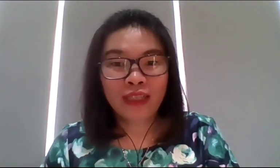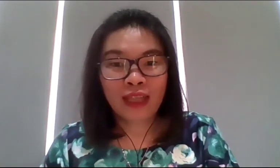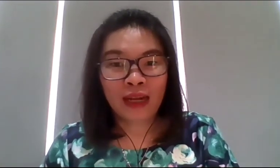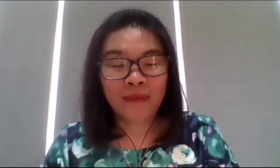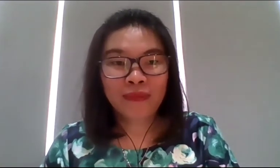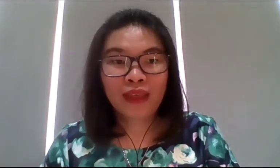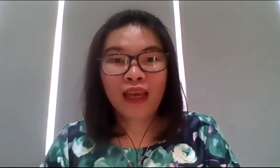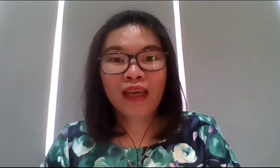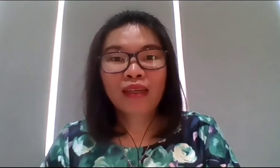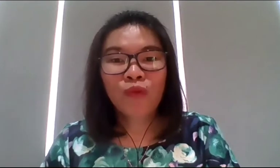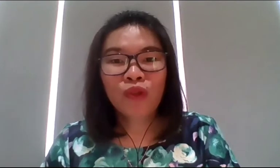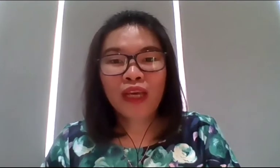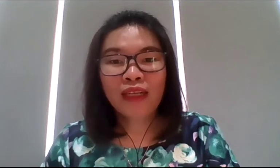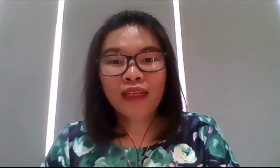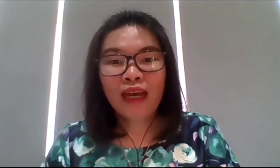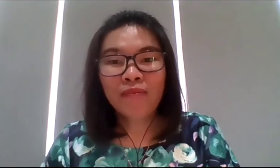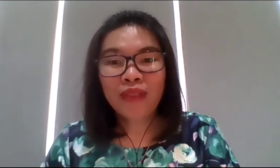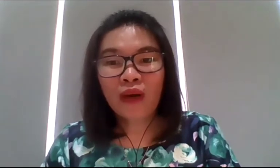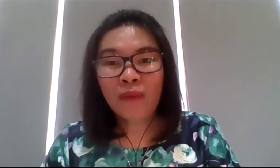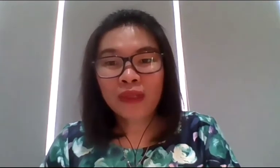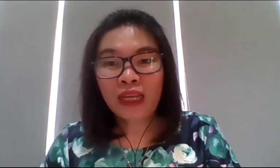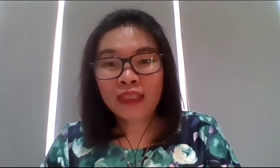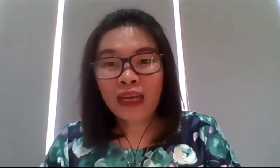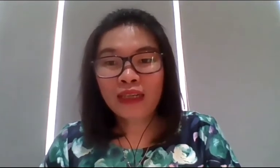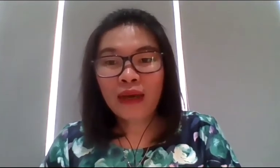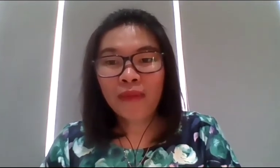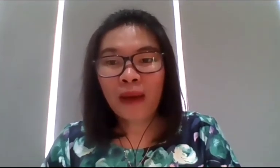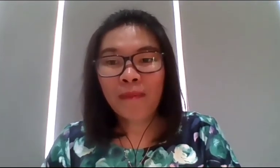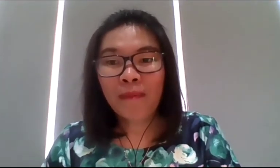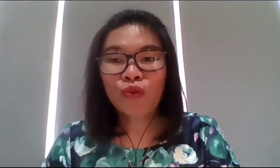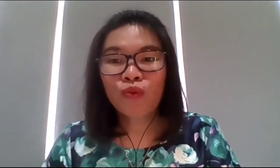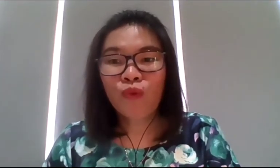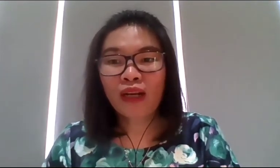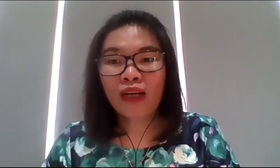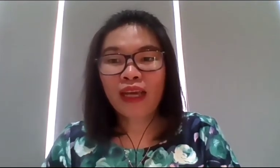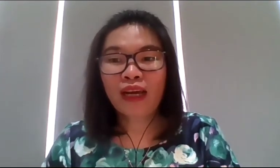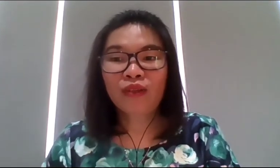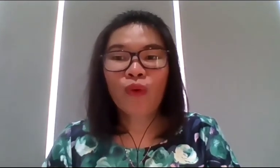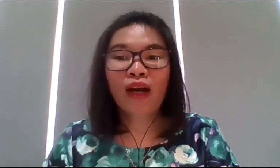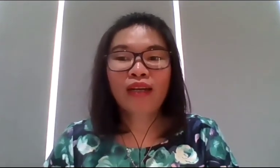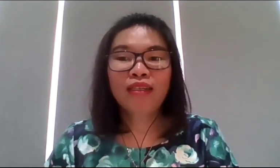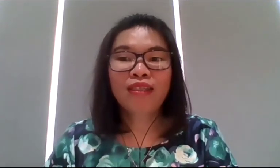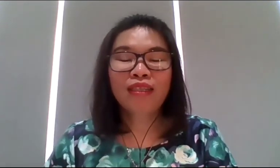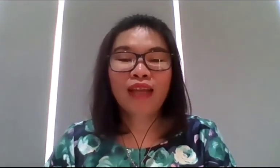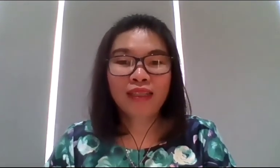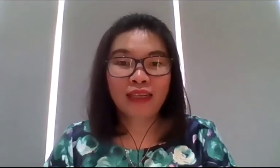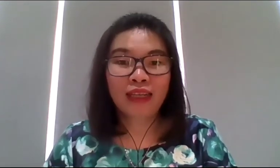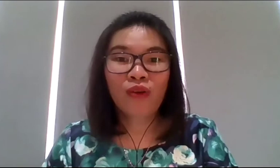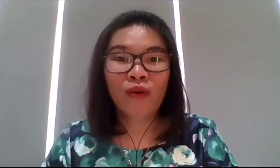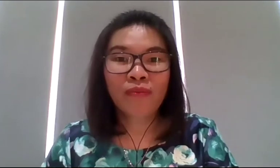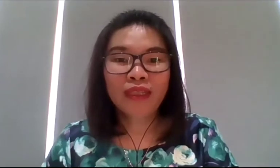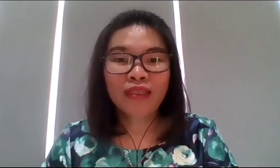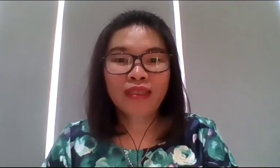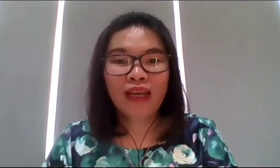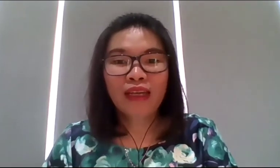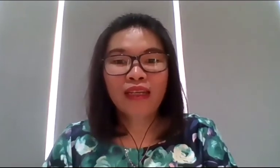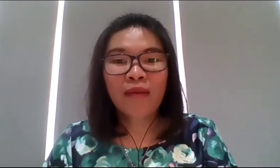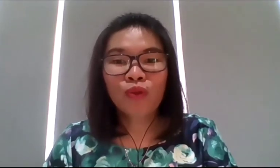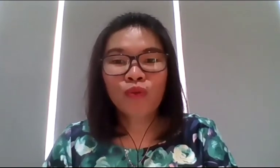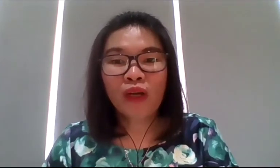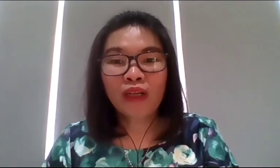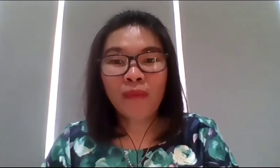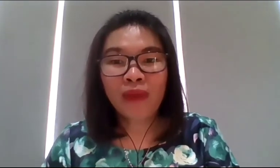keuangan digital. Kemudian, menjawab pertanyaan mengapa pertumbuhan layanan keuangan digital dan e-commerce